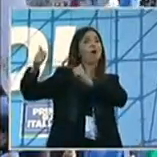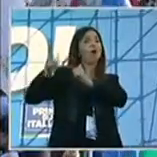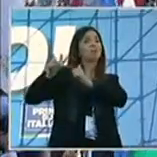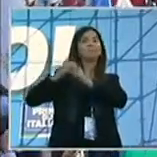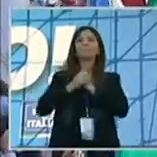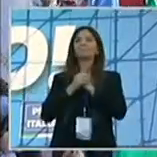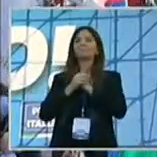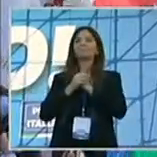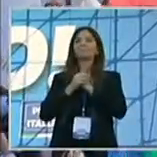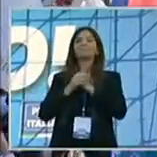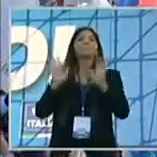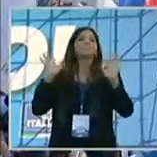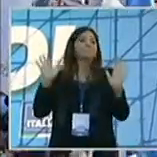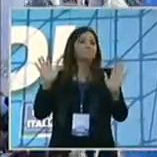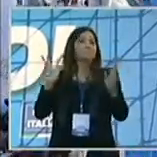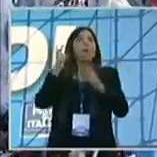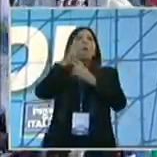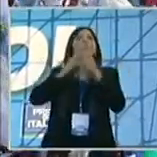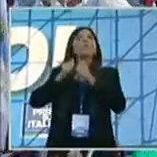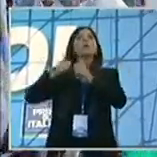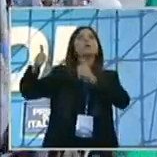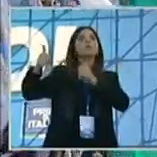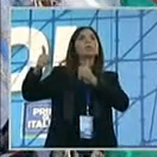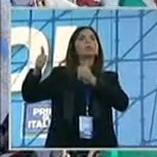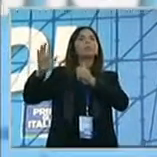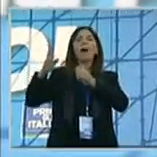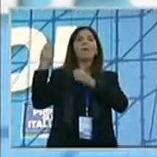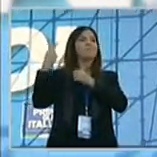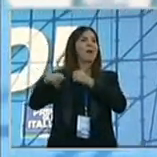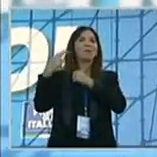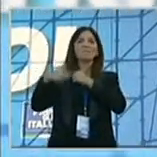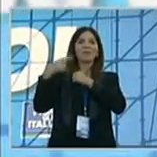Però provano a dividerci ma non ci riescono, e quindi